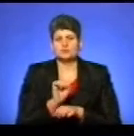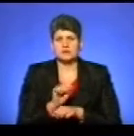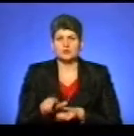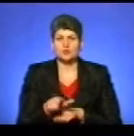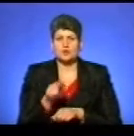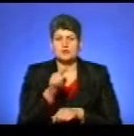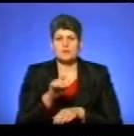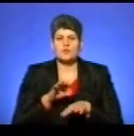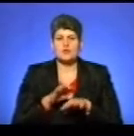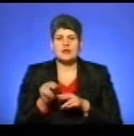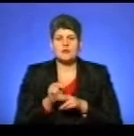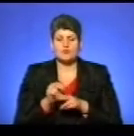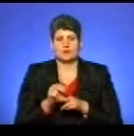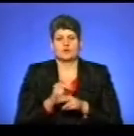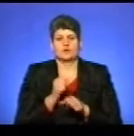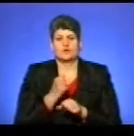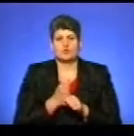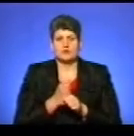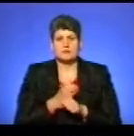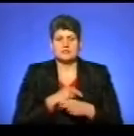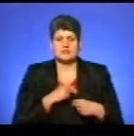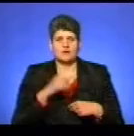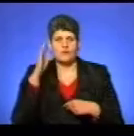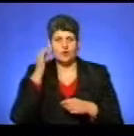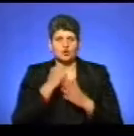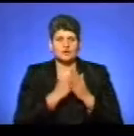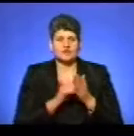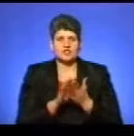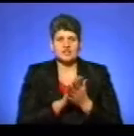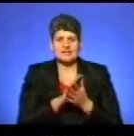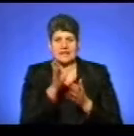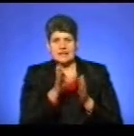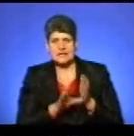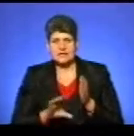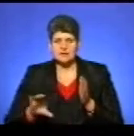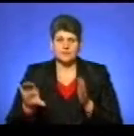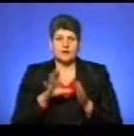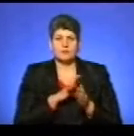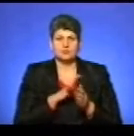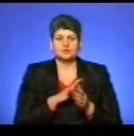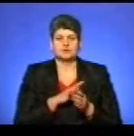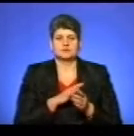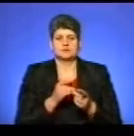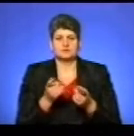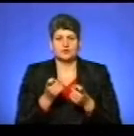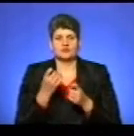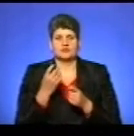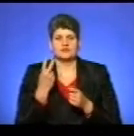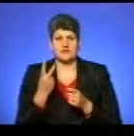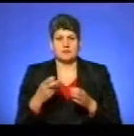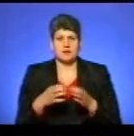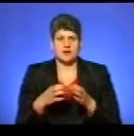Там проводили ремонтні роботи працівники Тернопільводоканалу. Вони чистили каналізаційні труби, було задіяно 2 бригади і